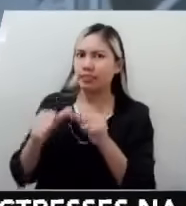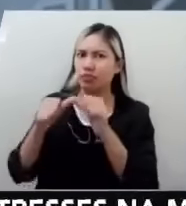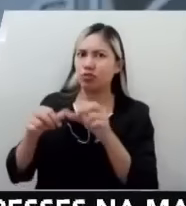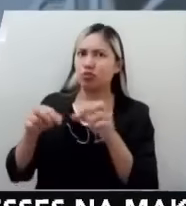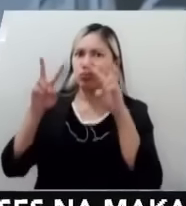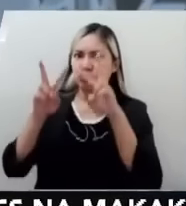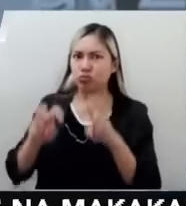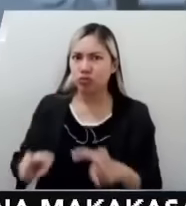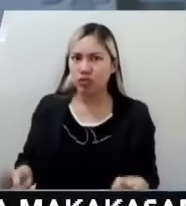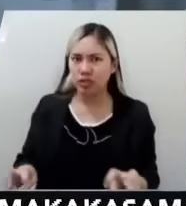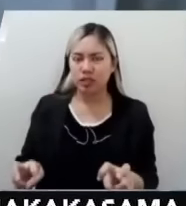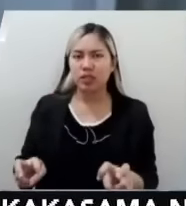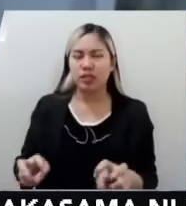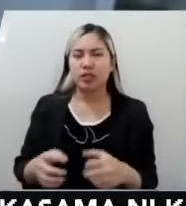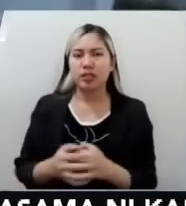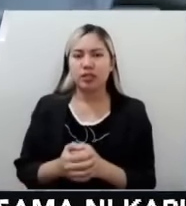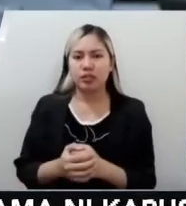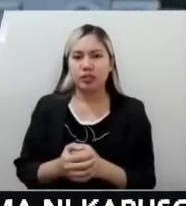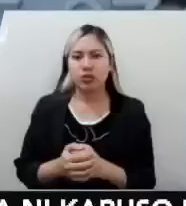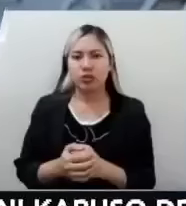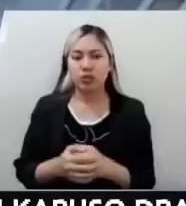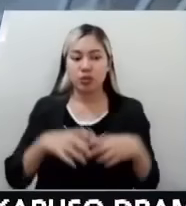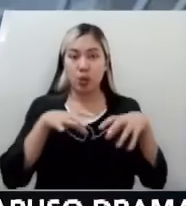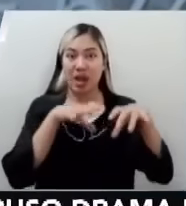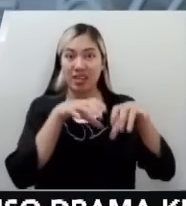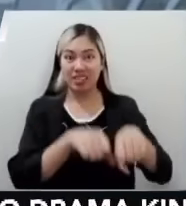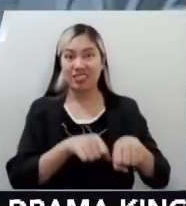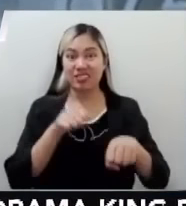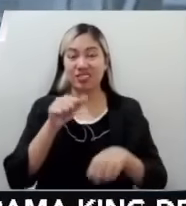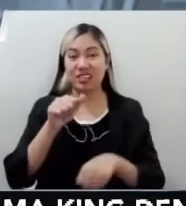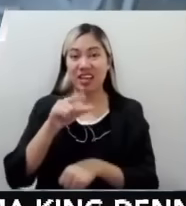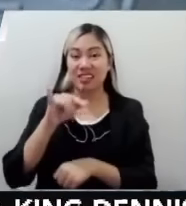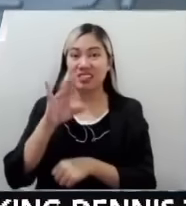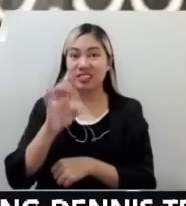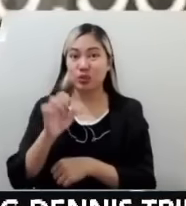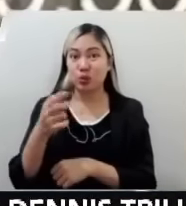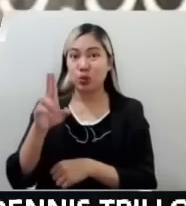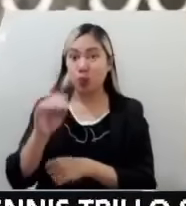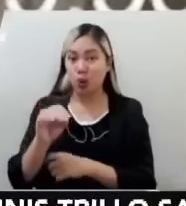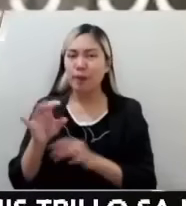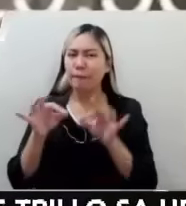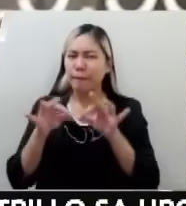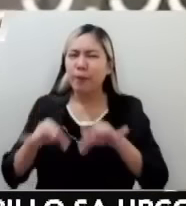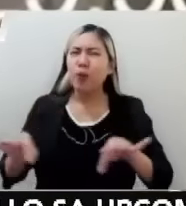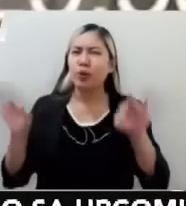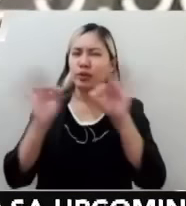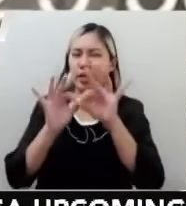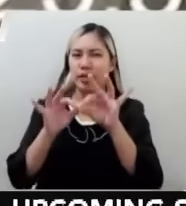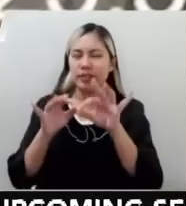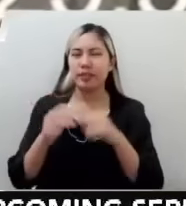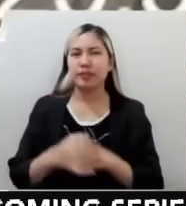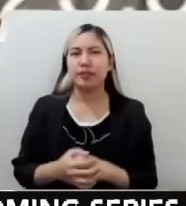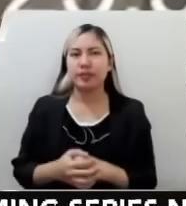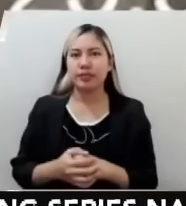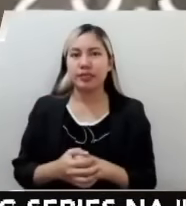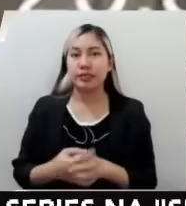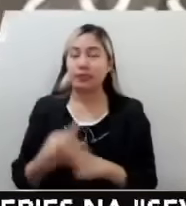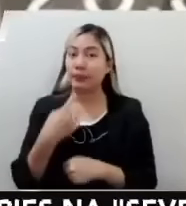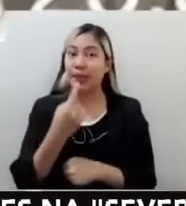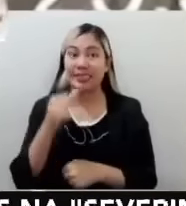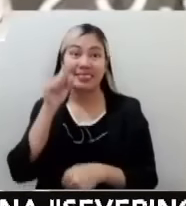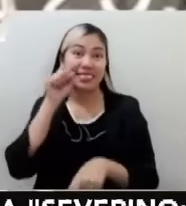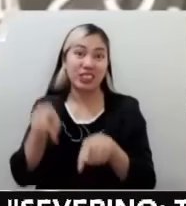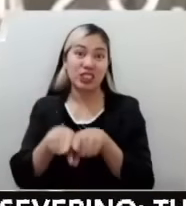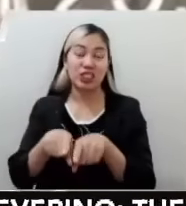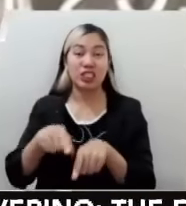kay Mayor Alice Guo. Bukod dun sa information na binigay po ni Sheila na allegedly umalis daw sila mula sa isang resort,